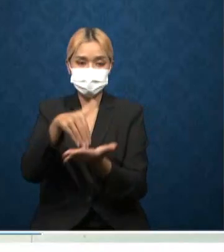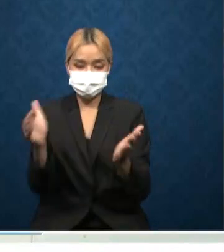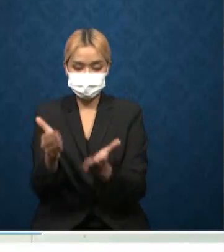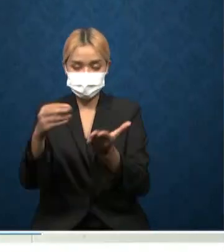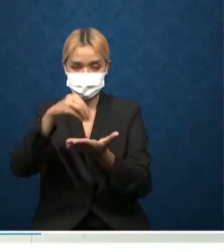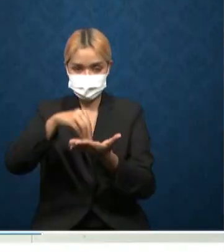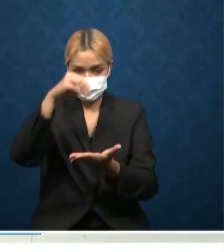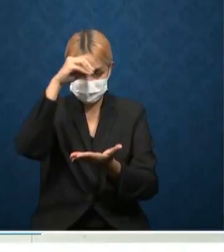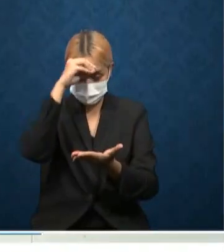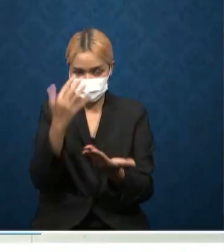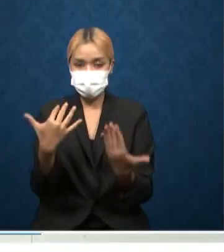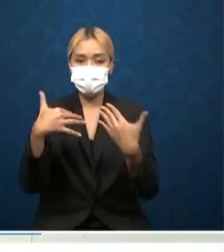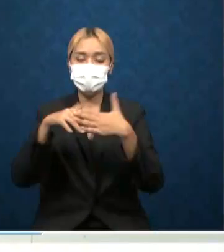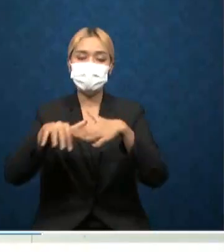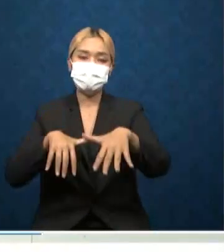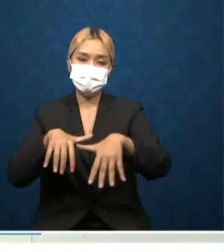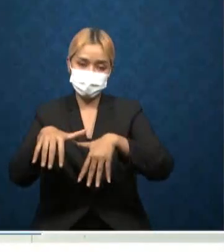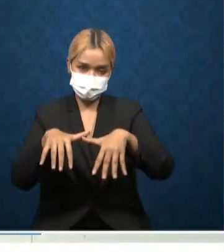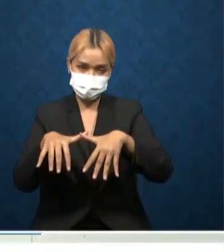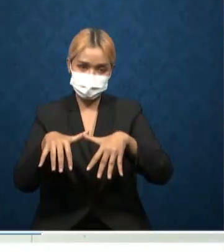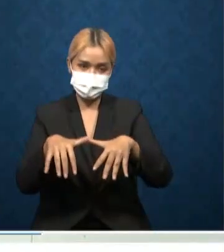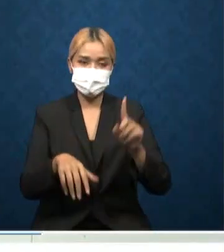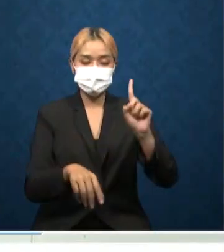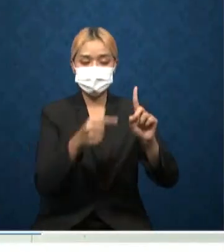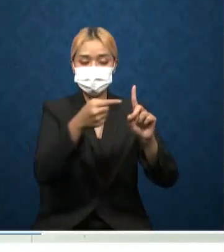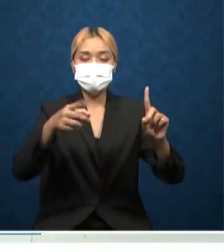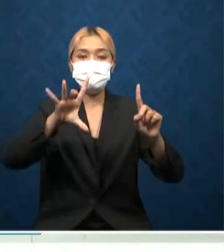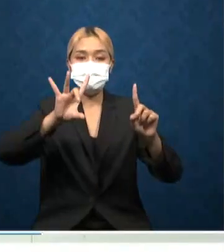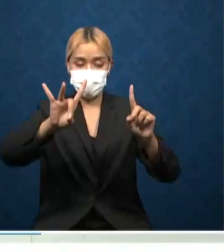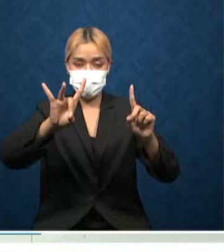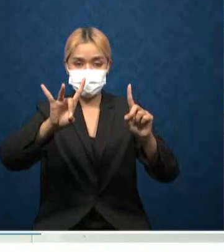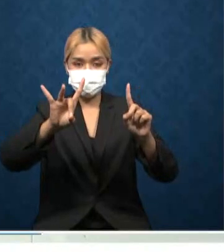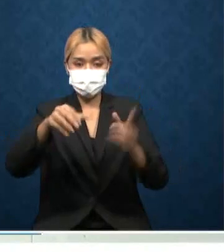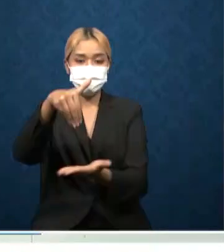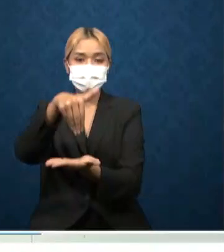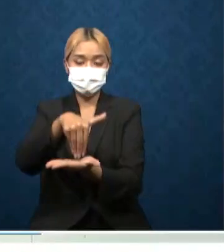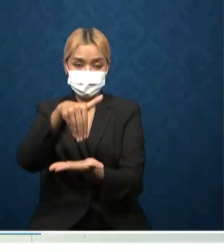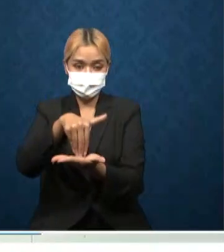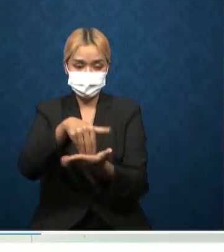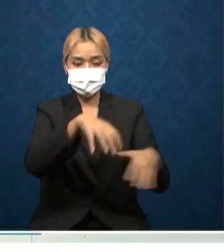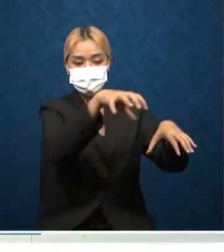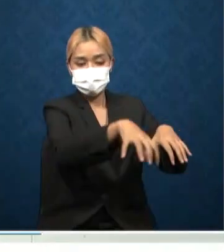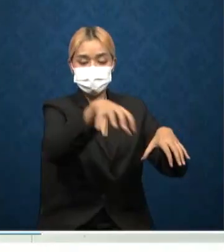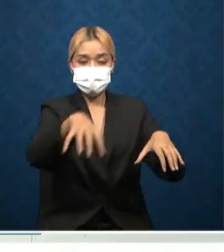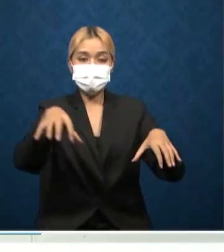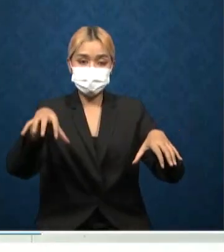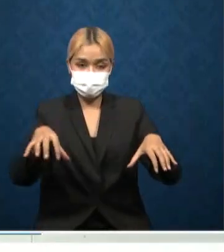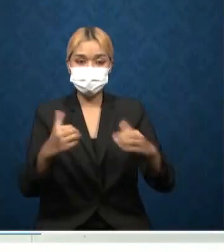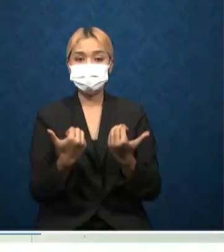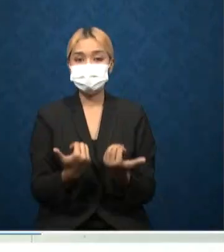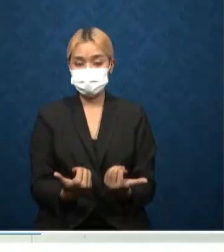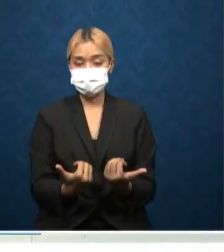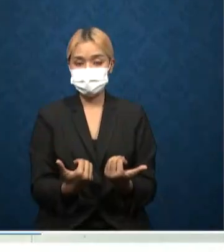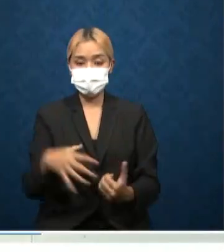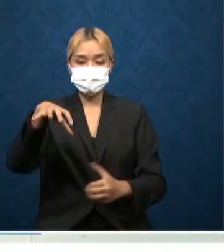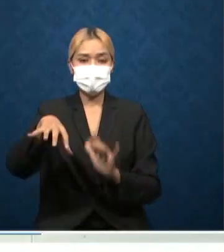และการมีส่วนร่วมของพลเมืองที่ 1ถึง 8ที่เป็นหน่วยงานที่ตั้งอยู่ในภูมิภาคซึ่งนอกจากจะเป็นหน่วย